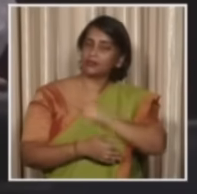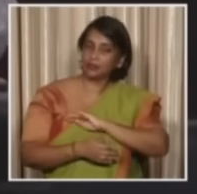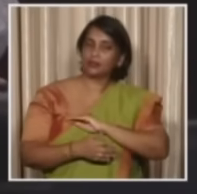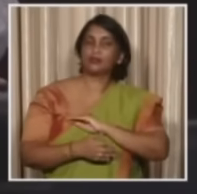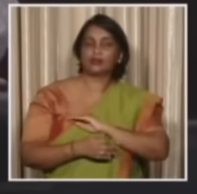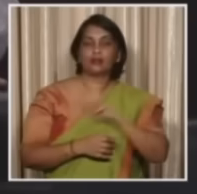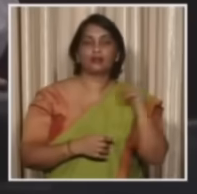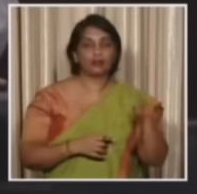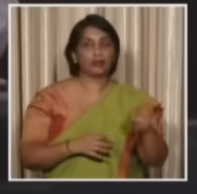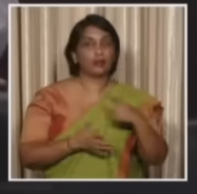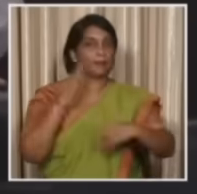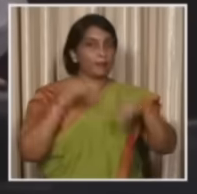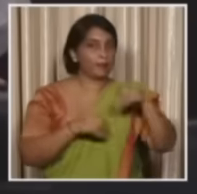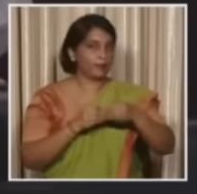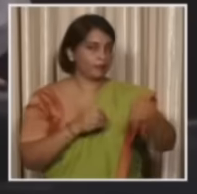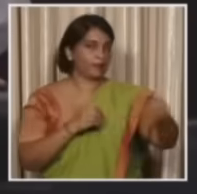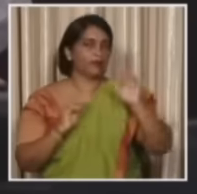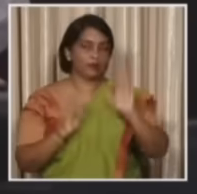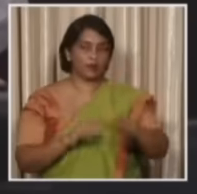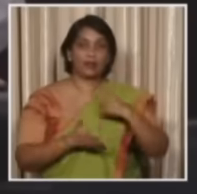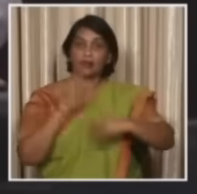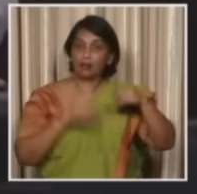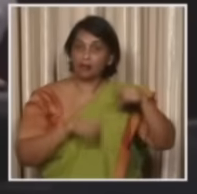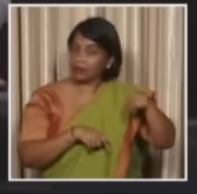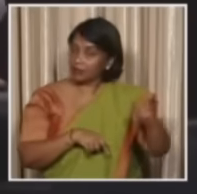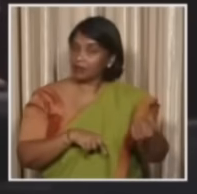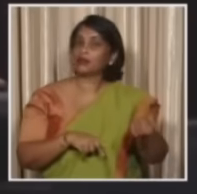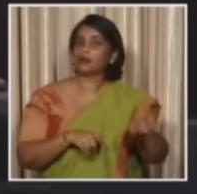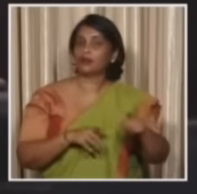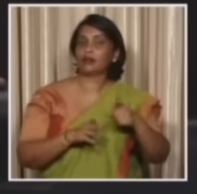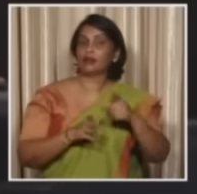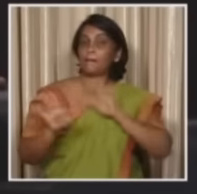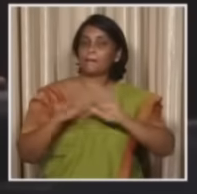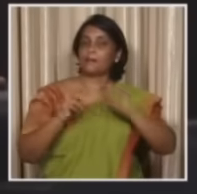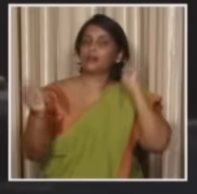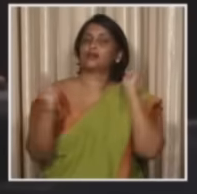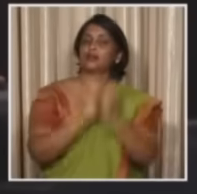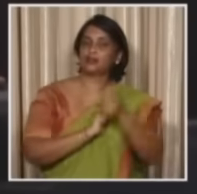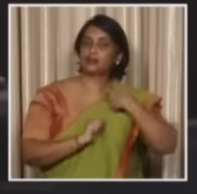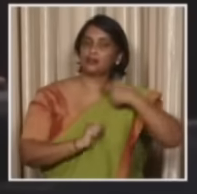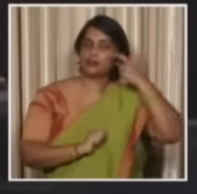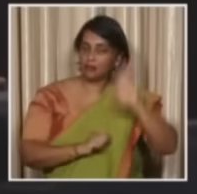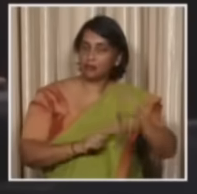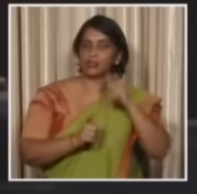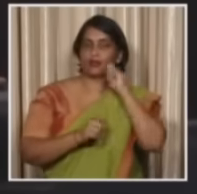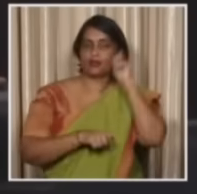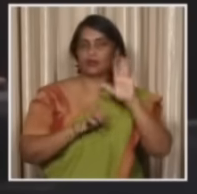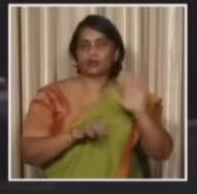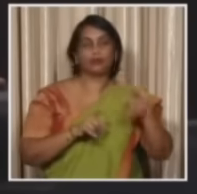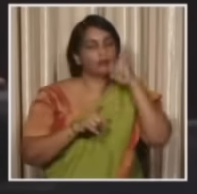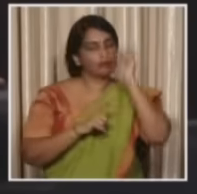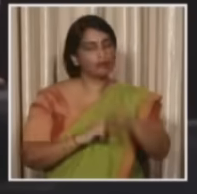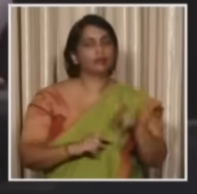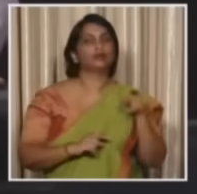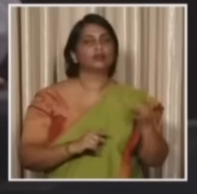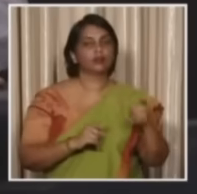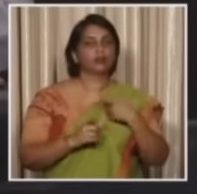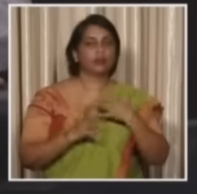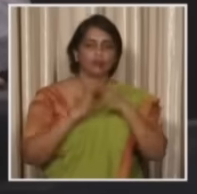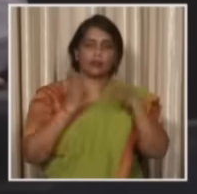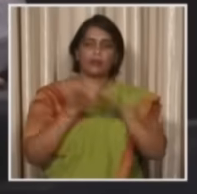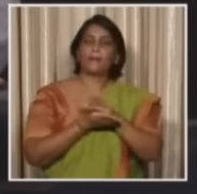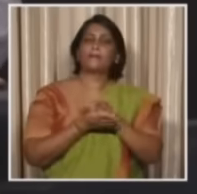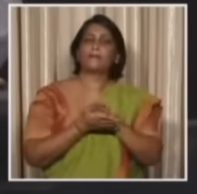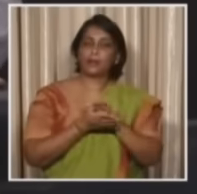ඉවසගෙන ඉන්නේ මේ මැතිවරණ එනතෙක්. මැතිවරණයේදී මේ පාලනය වෙනස් කිරීමට බලාපොරොත්තු වෙන ජනතාව ඉන්නේ. ඒ නිසා අනිවාර්යයෙන් අපිට බොහොම